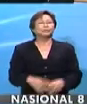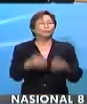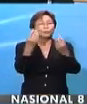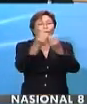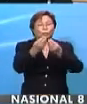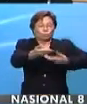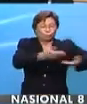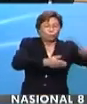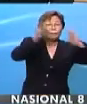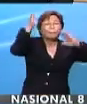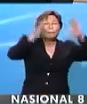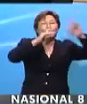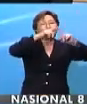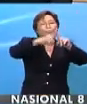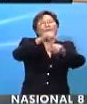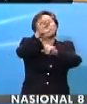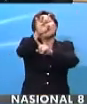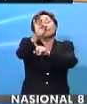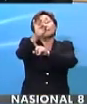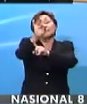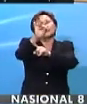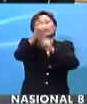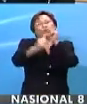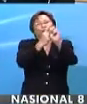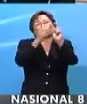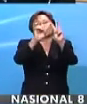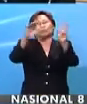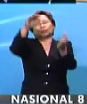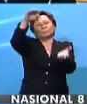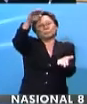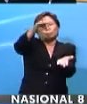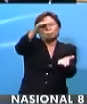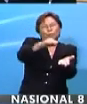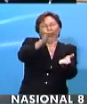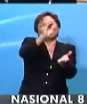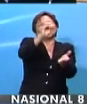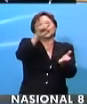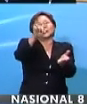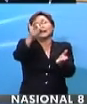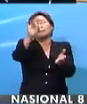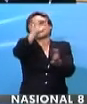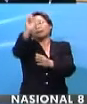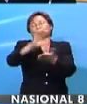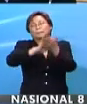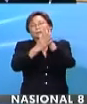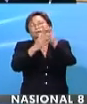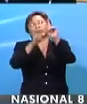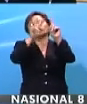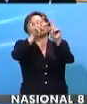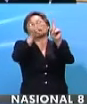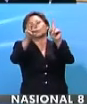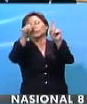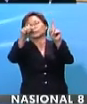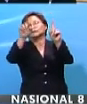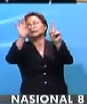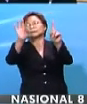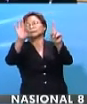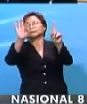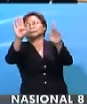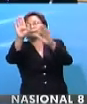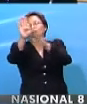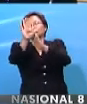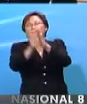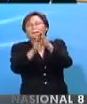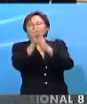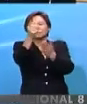Jumlah dagangan Malaysia bagi bulan Ogos 2015 susut sebanyak 0.8% menjadi 122.9 bilion